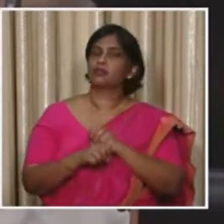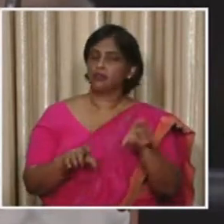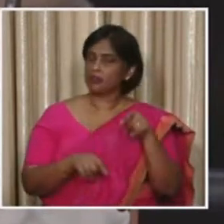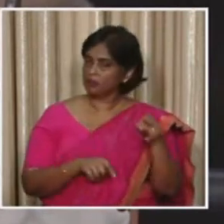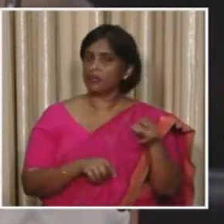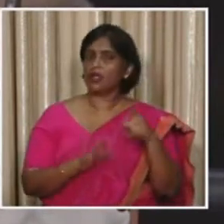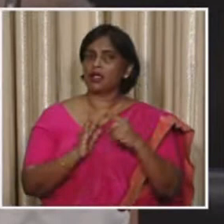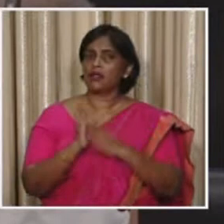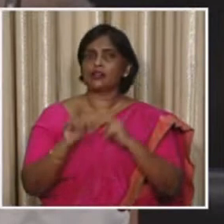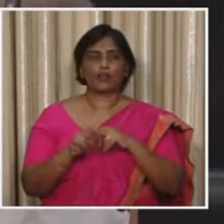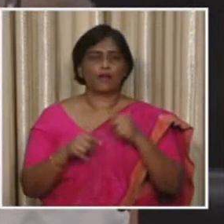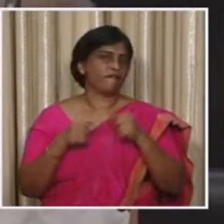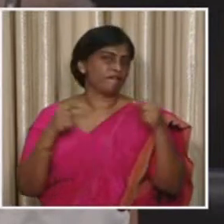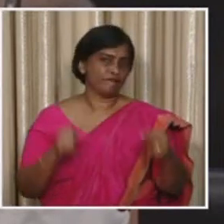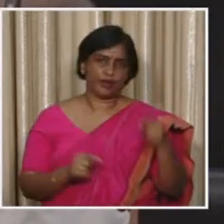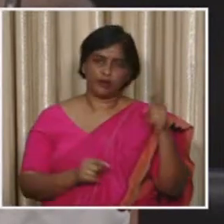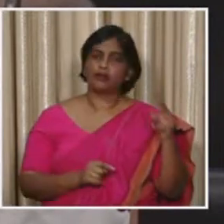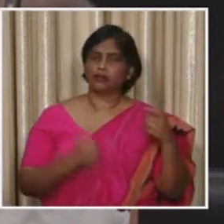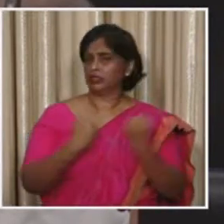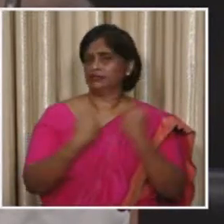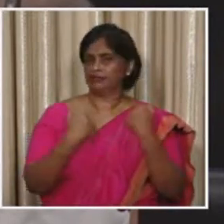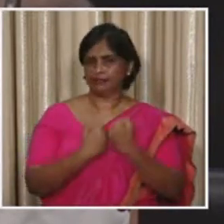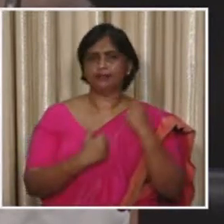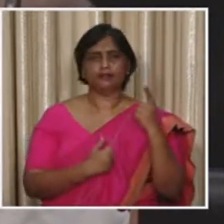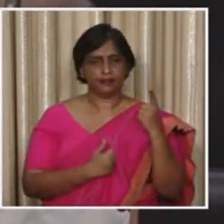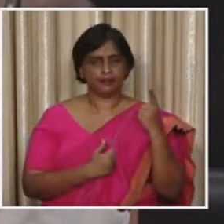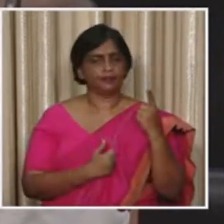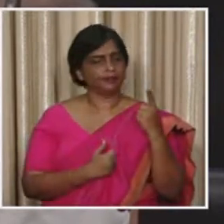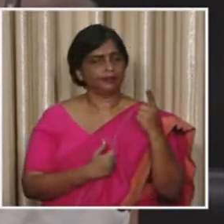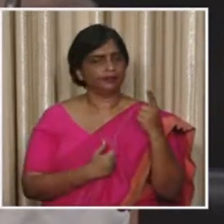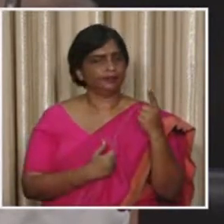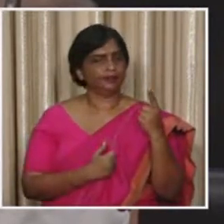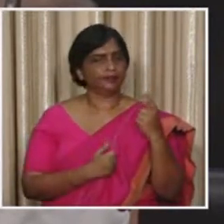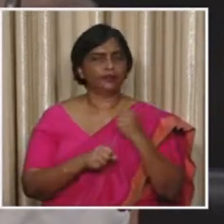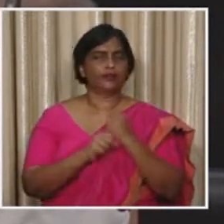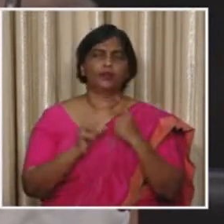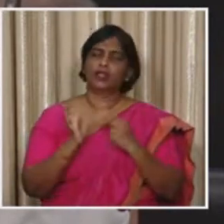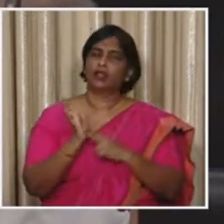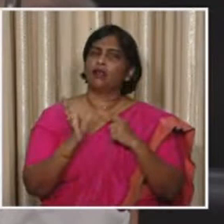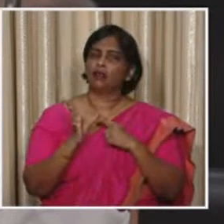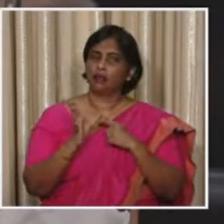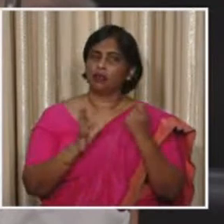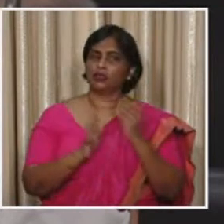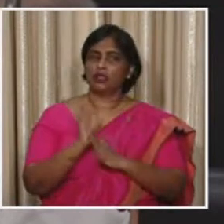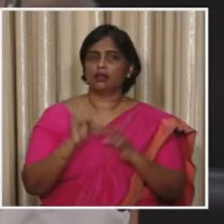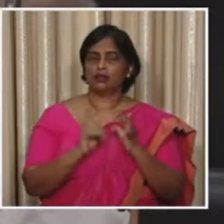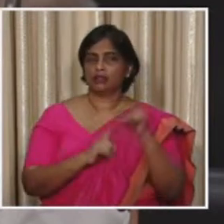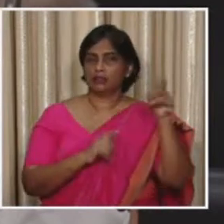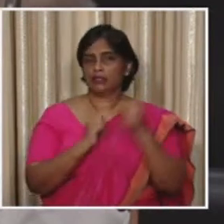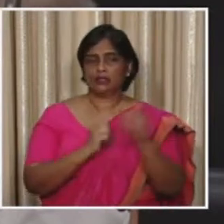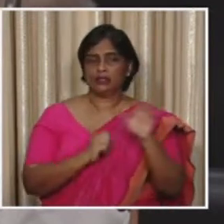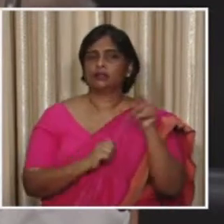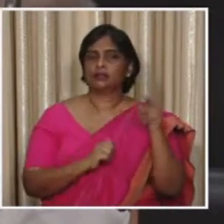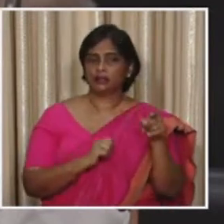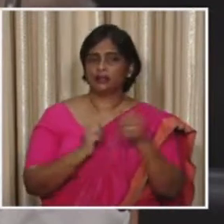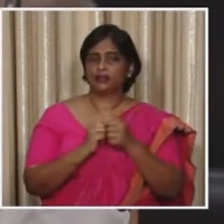ඒකට IMF එකත් විරුද්ධයි. දැන් එතන ඝට්ටනයක් යන්නේ. ගාන එක ගැන මේ මුදල් ඇමති නෙමෙයි ඔක කරේ.